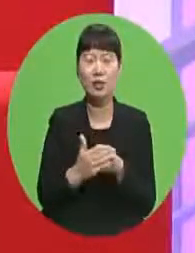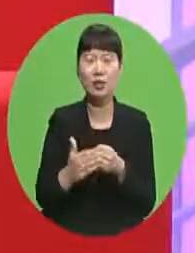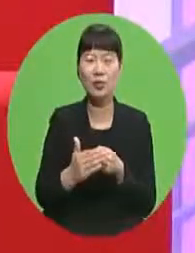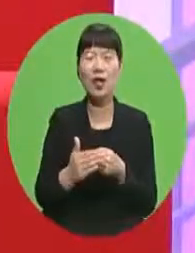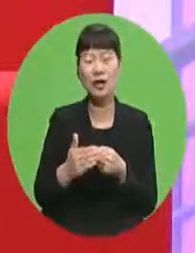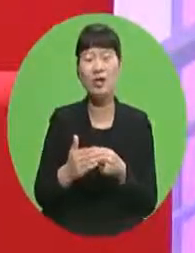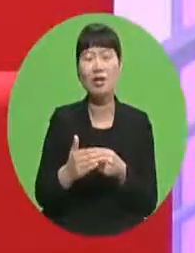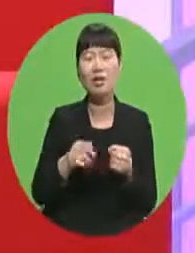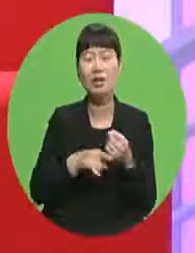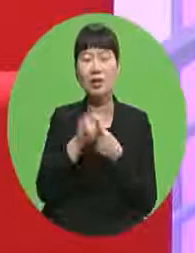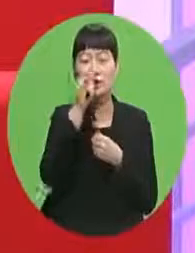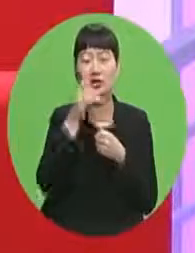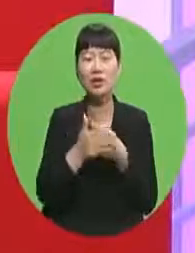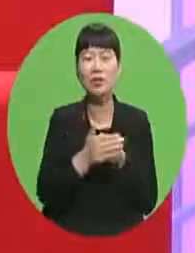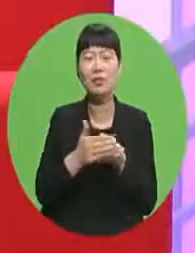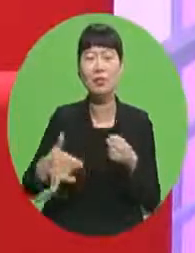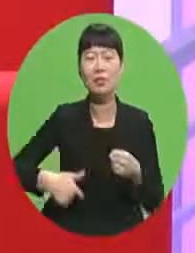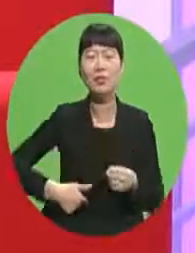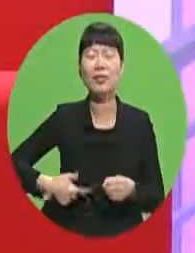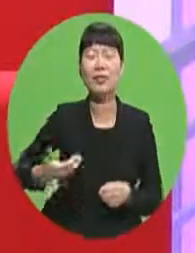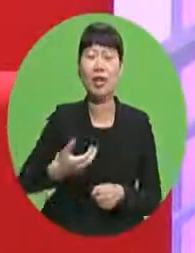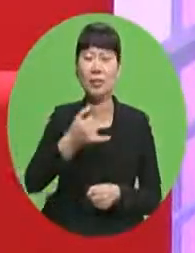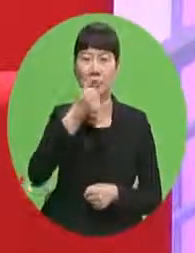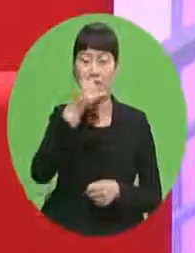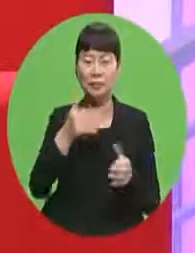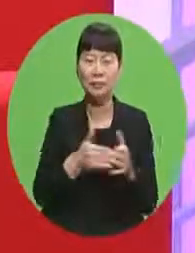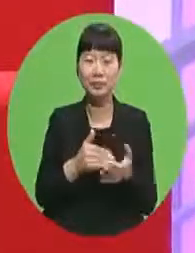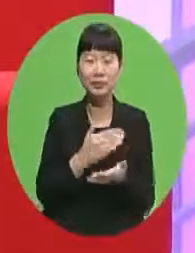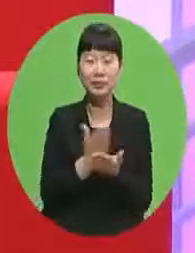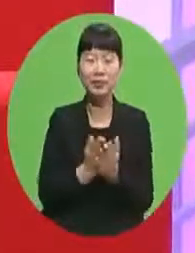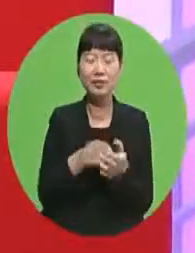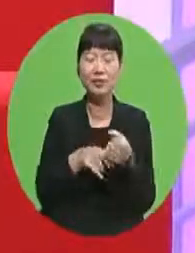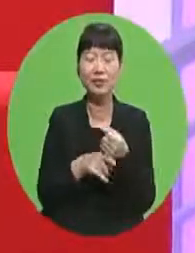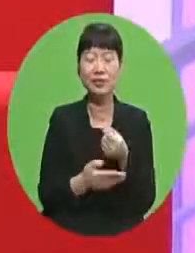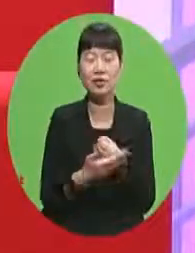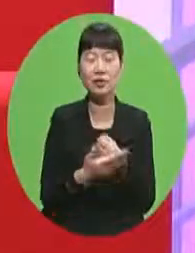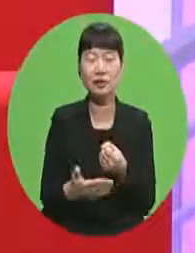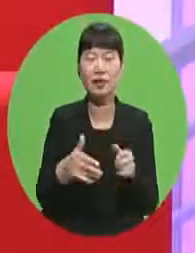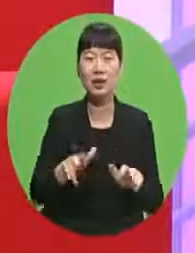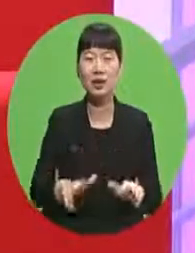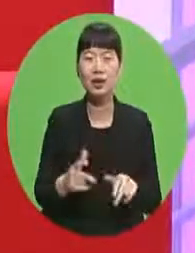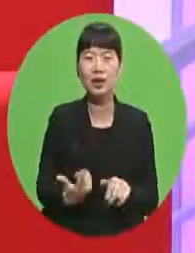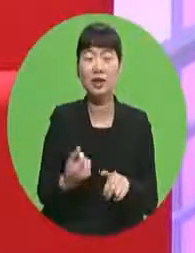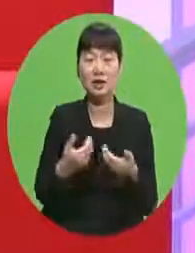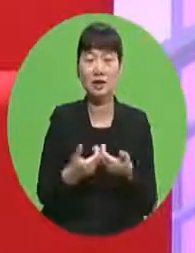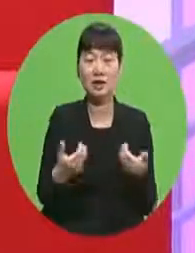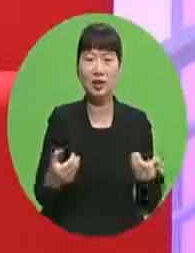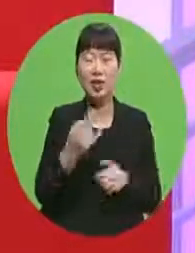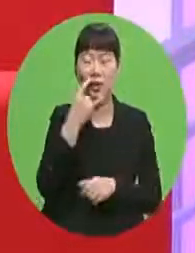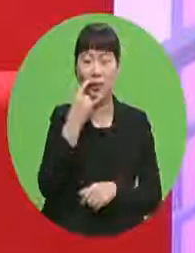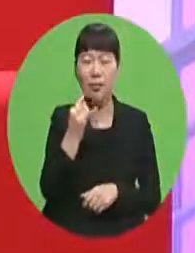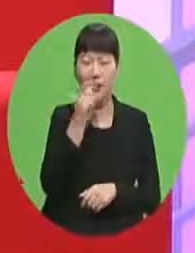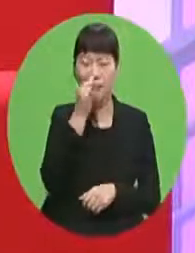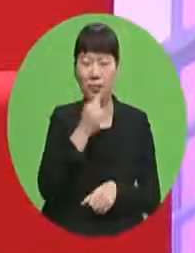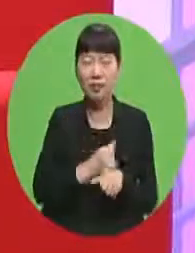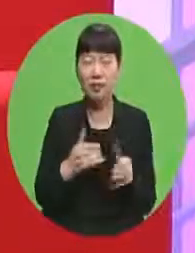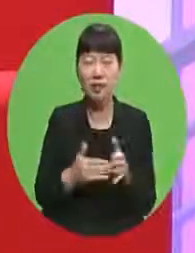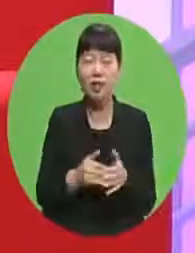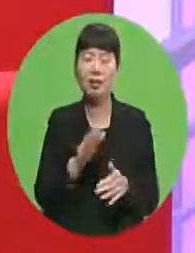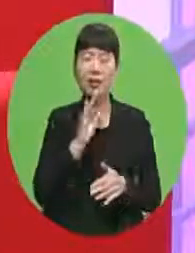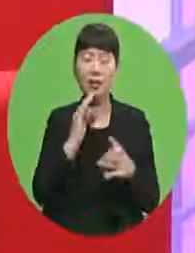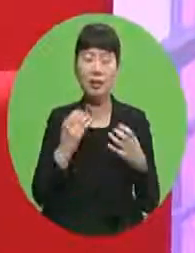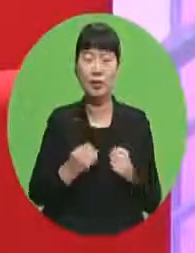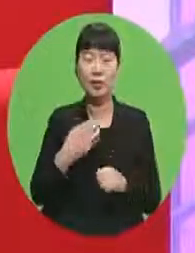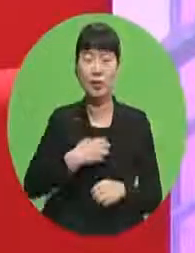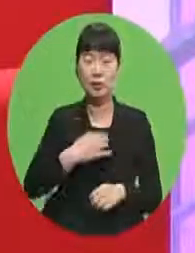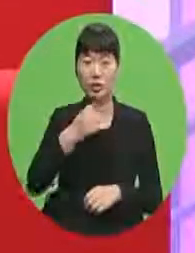가슴이 찡했어요. 근데 사실은 이제 여러 가지 이유로 아이들을 일찍 떼어놓는 엄마들이 있죠. 그러면서 참 많이들